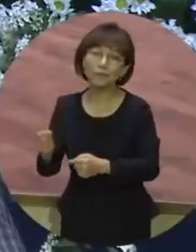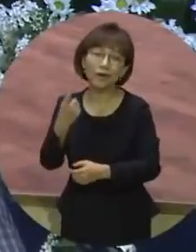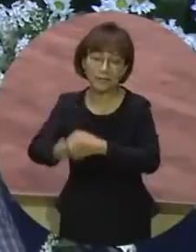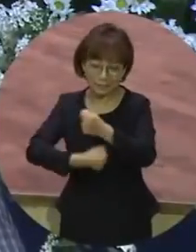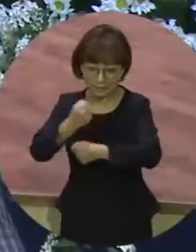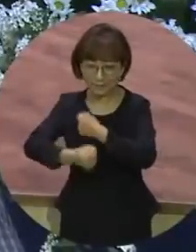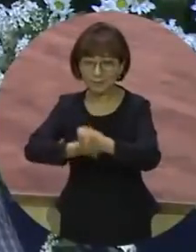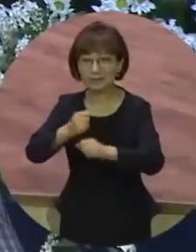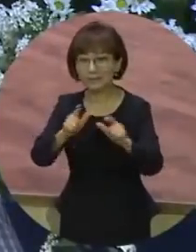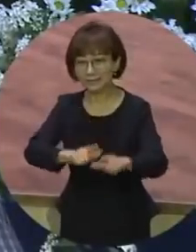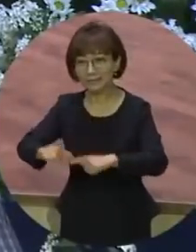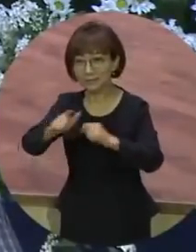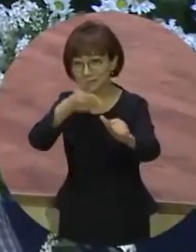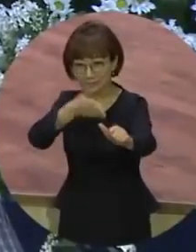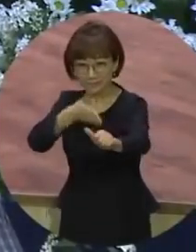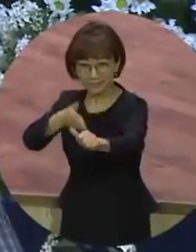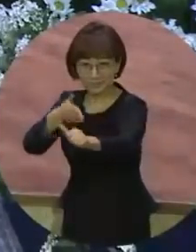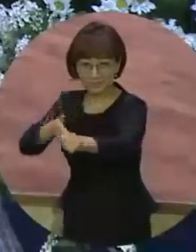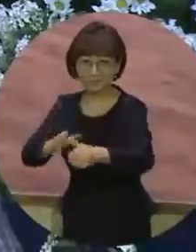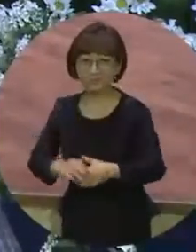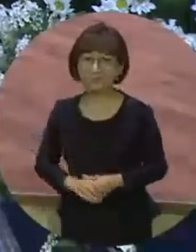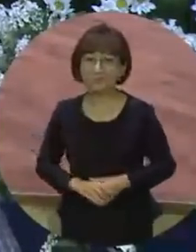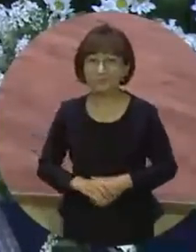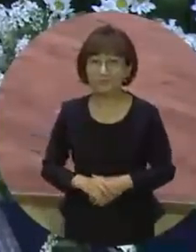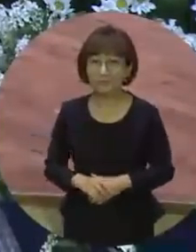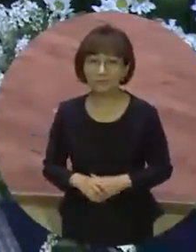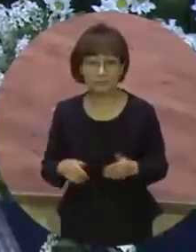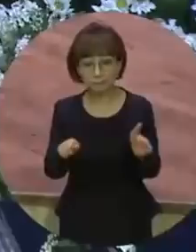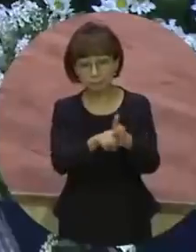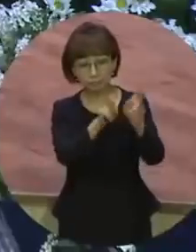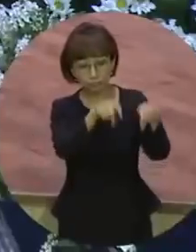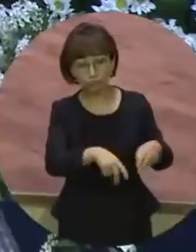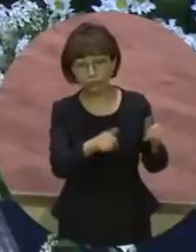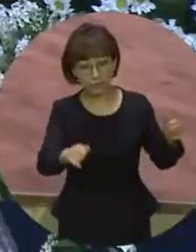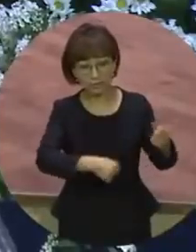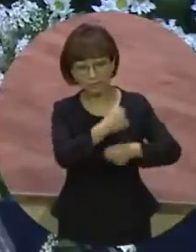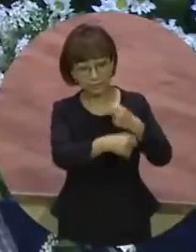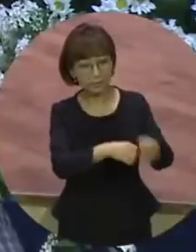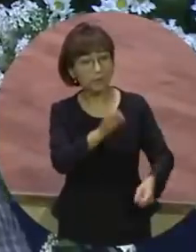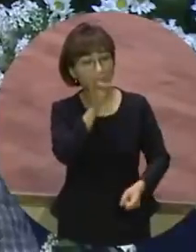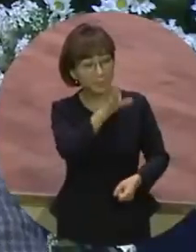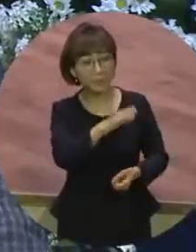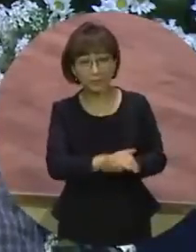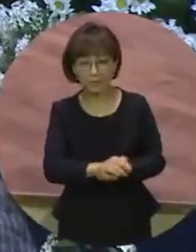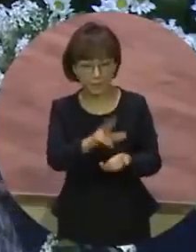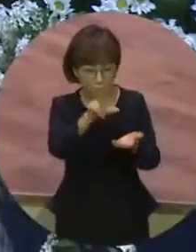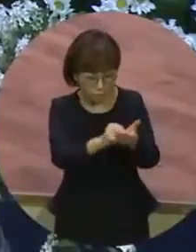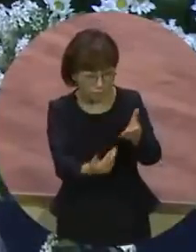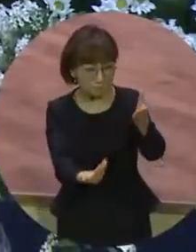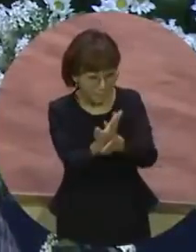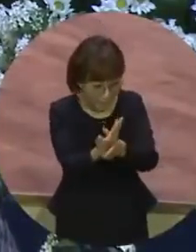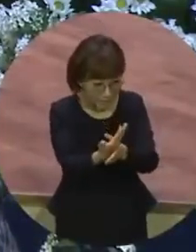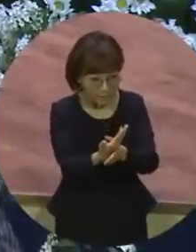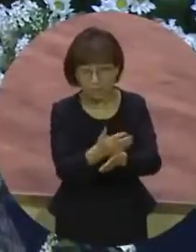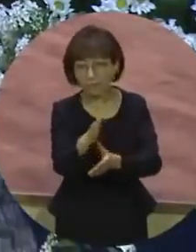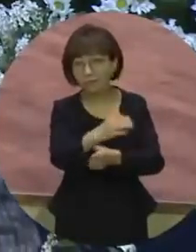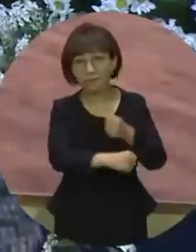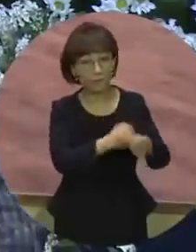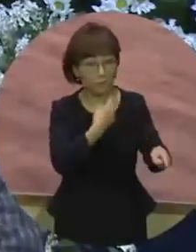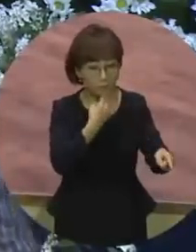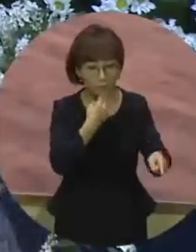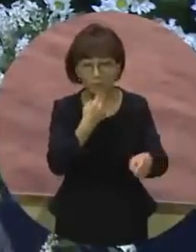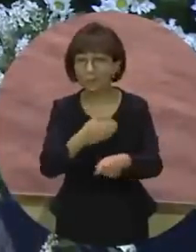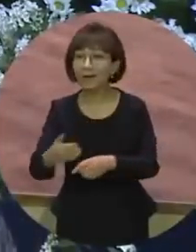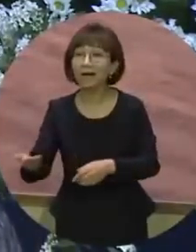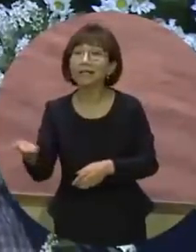돼요. 우리가 성도의 특권이에요. 불신자는 절대 자유 못해요. 어떤 문제 사건 앞에서 자유인데 특별히 무슨